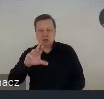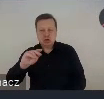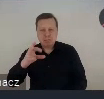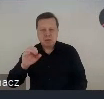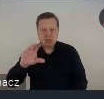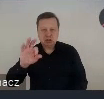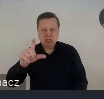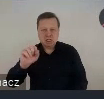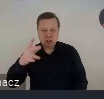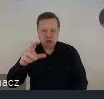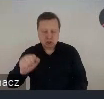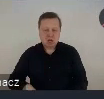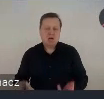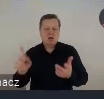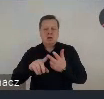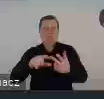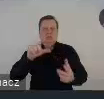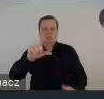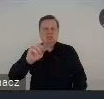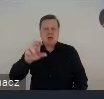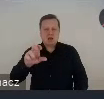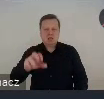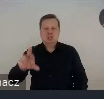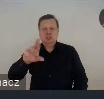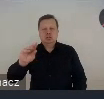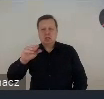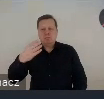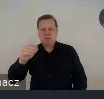i cechy rzemieślnicze.